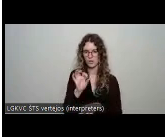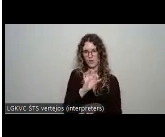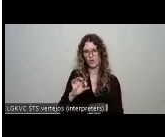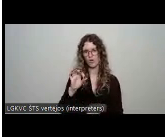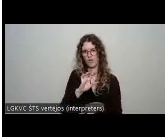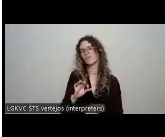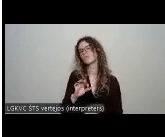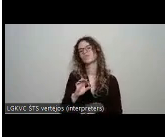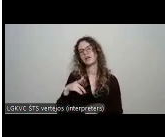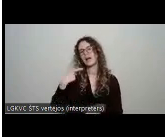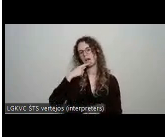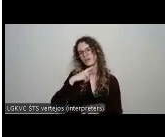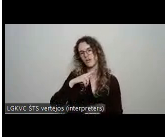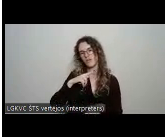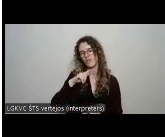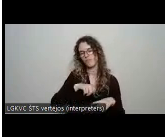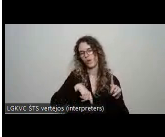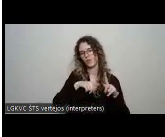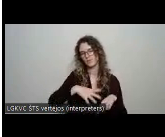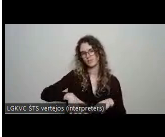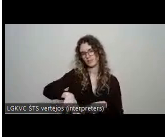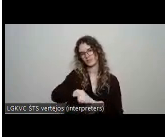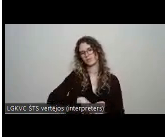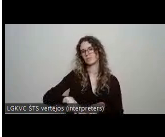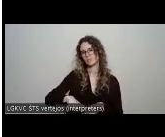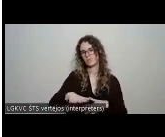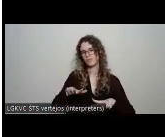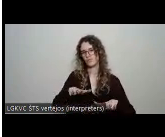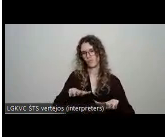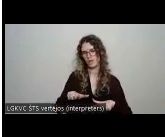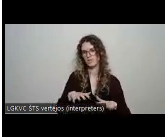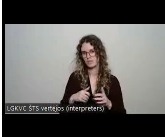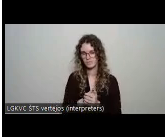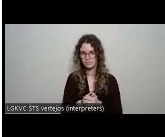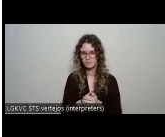socialinis, ekonominis iššūkius, kurias kelia pasaulis.